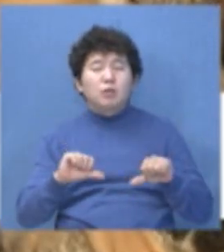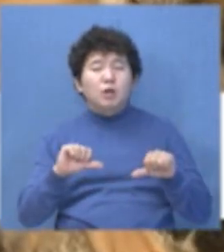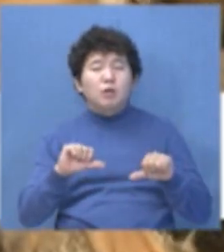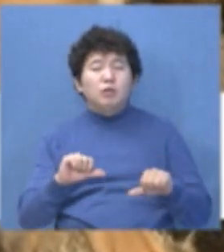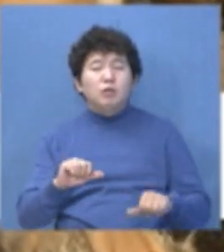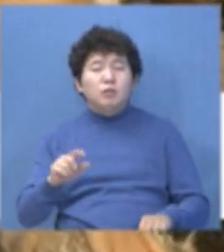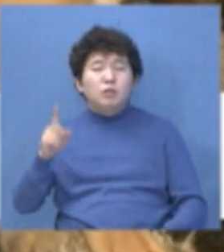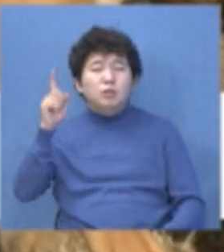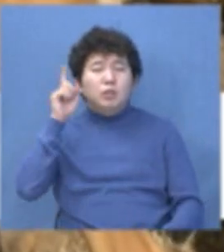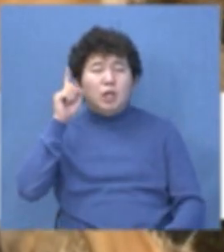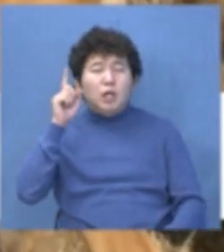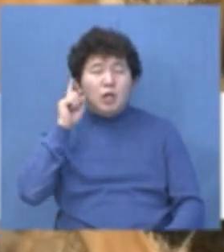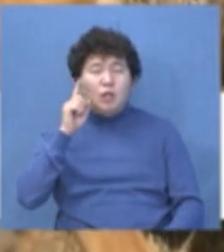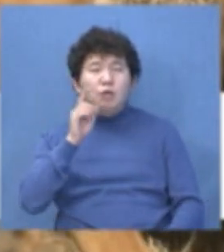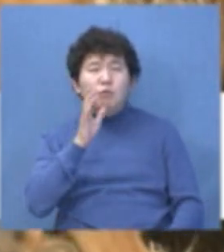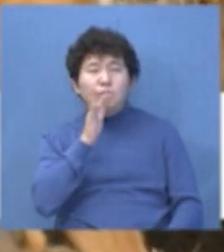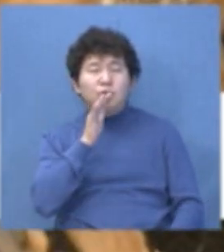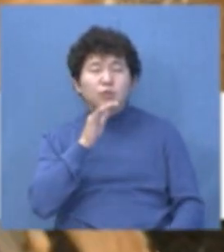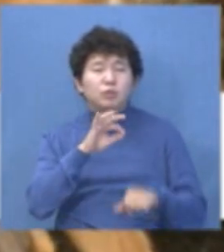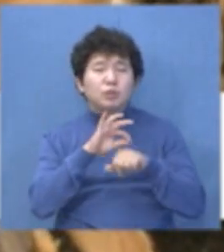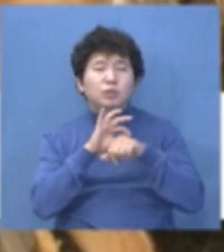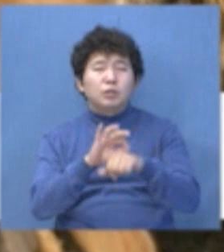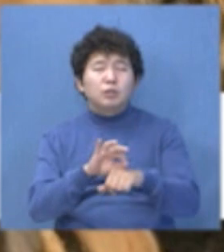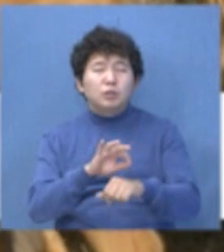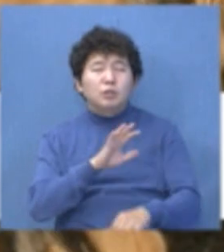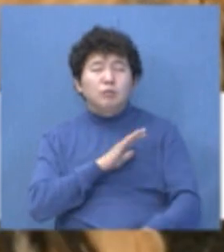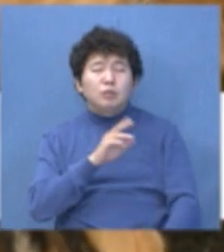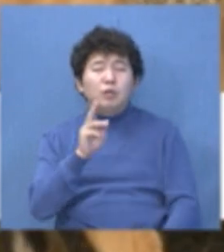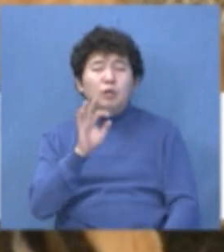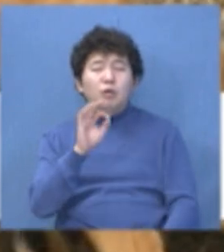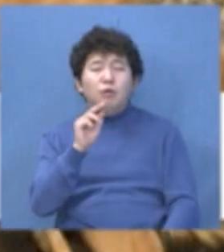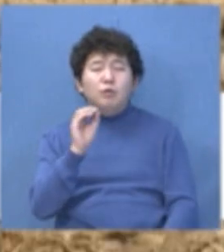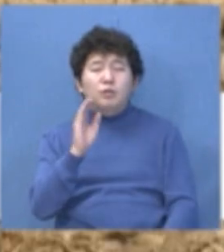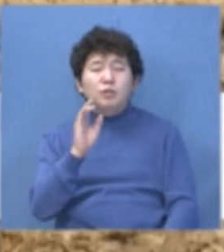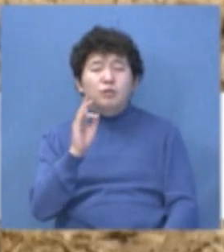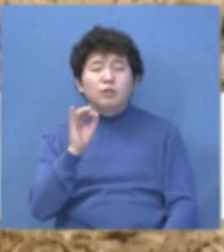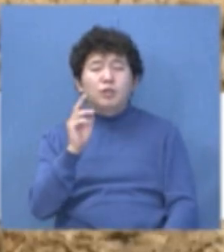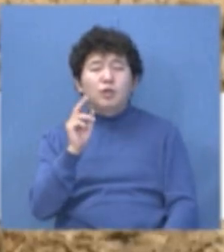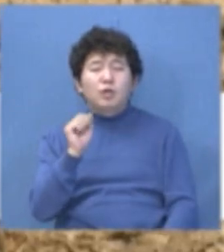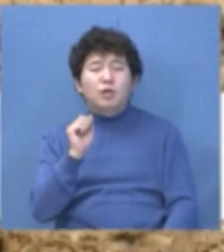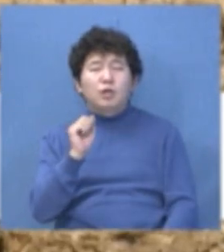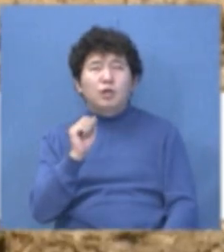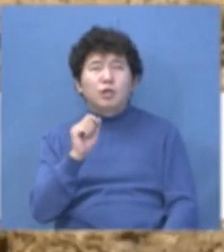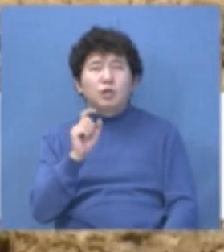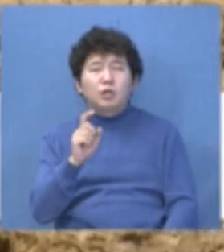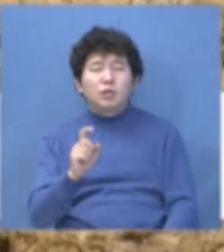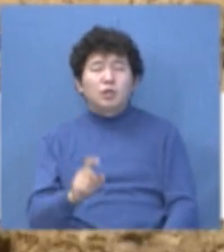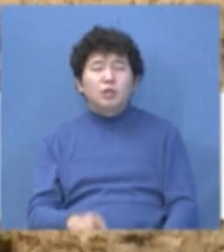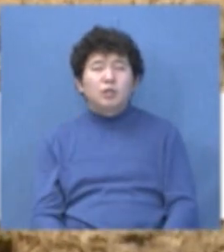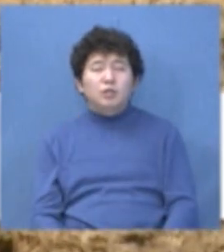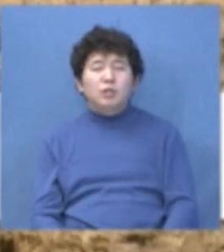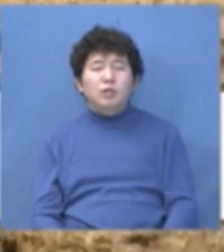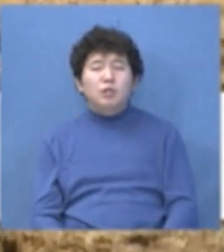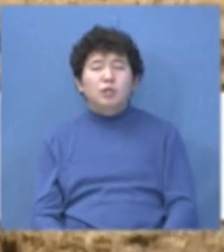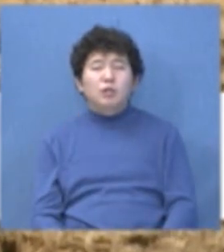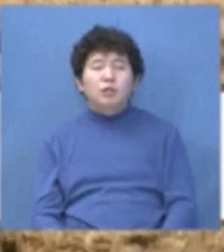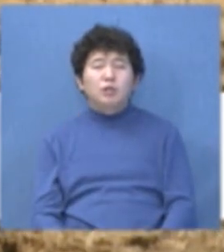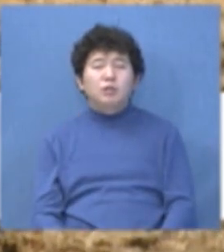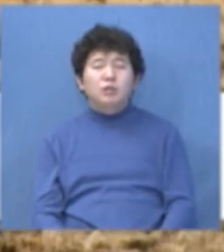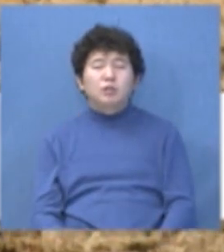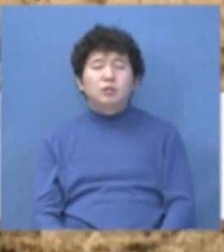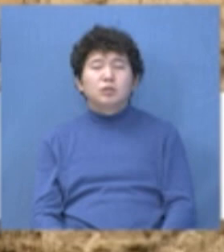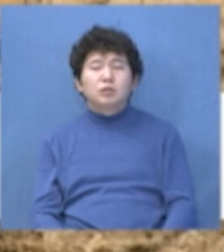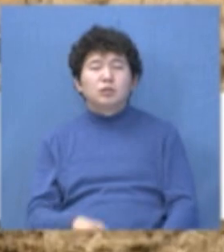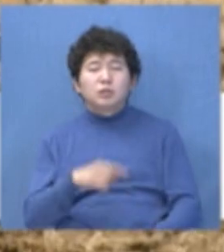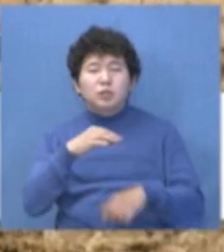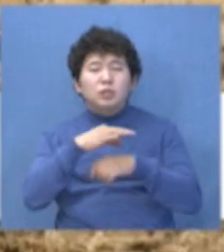самых древних времен она сопровождала кочевников. Выносливая в долгих кочевках, верная и ласковая с хозяевами и